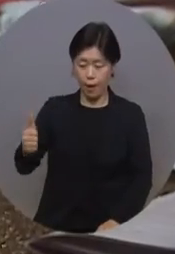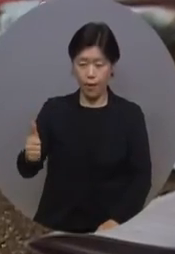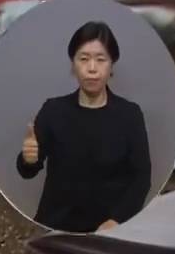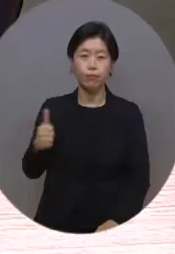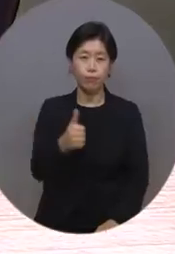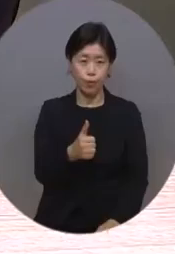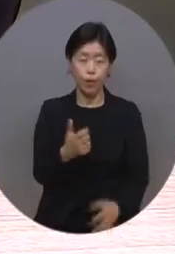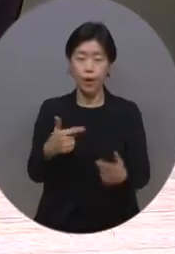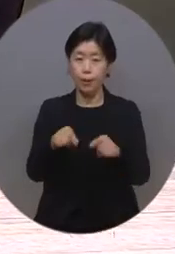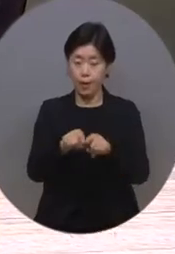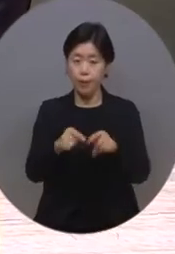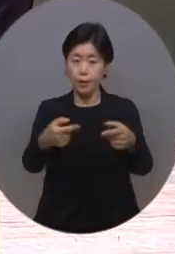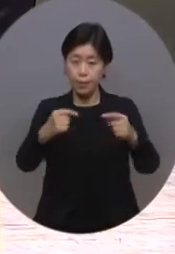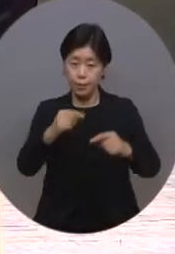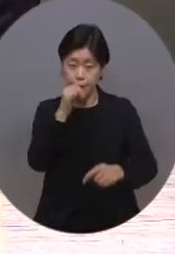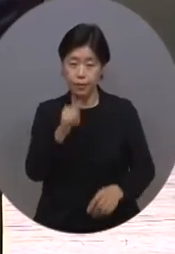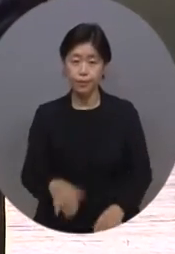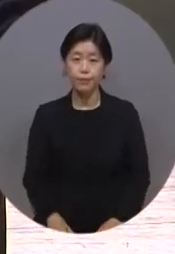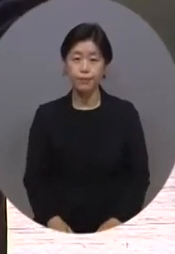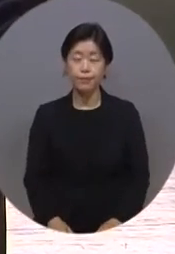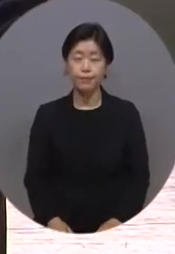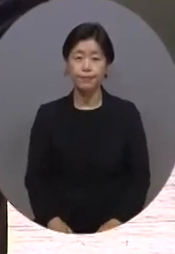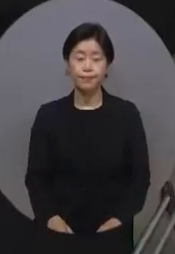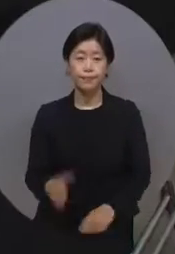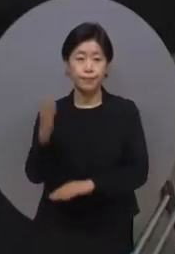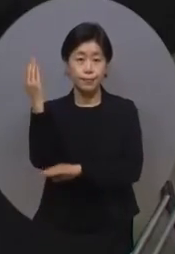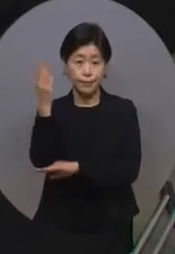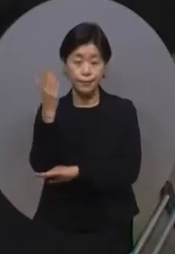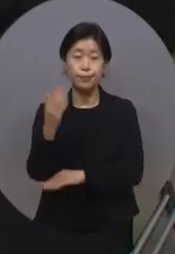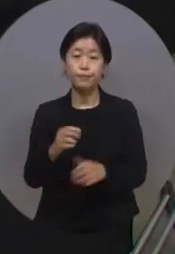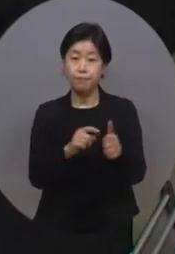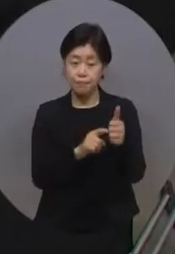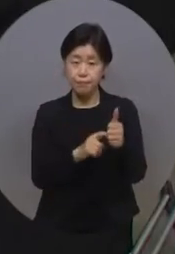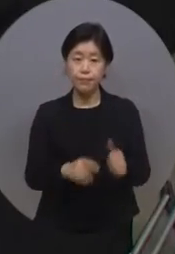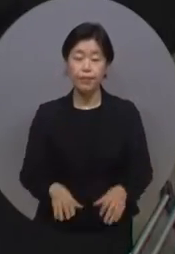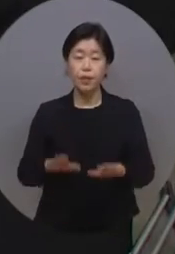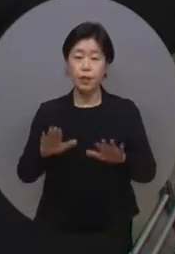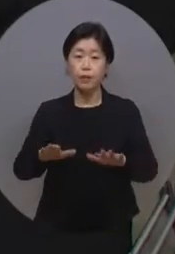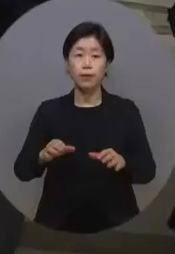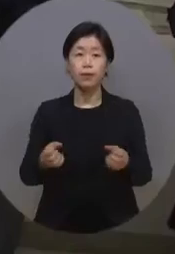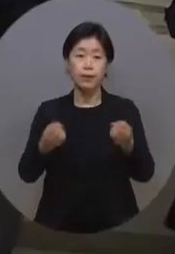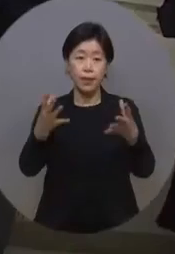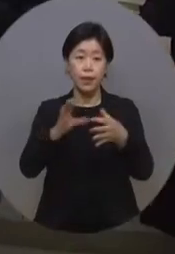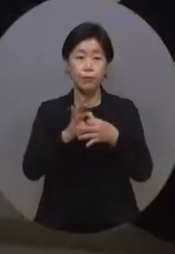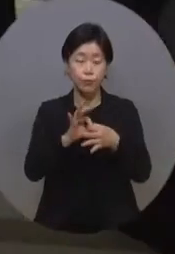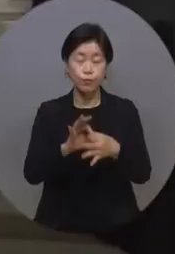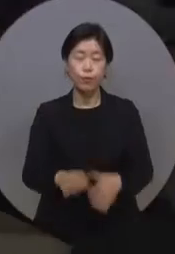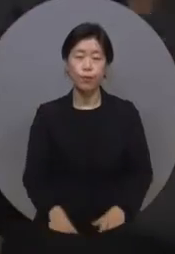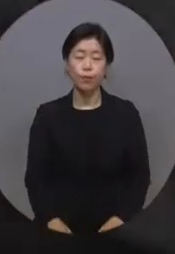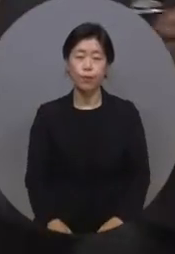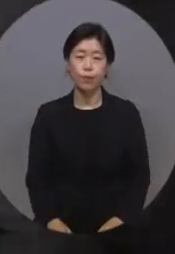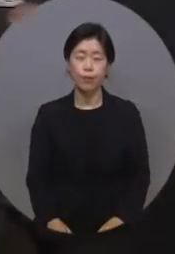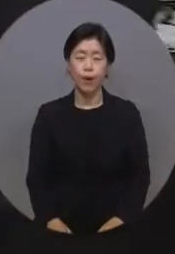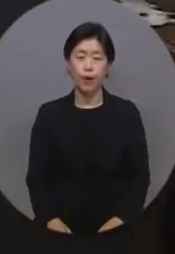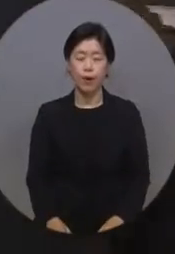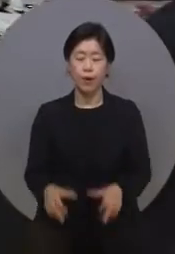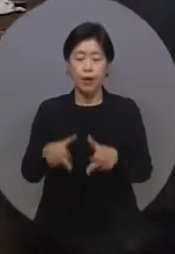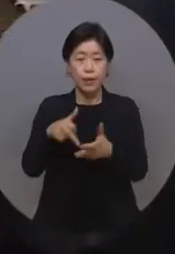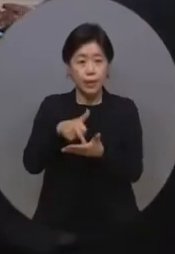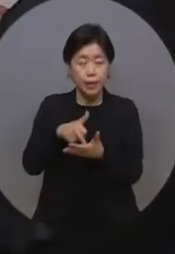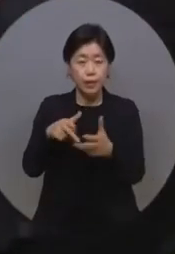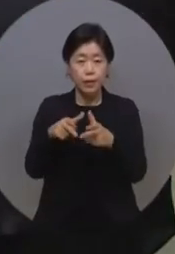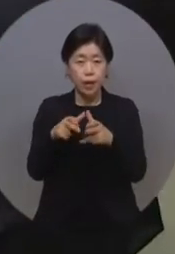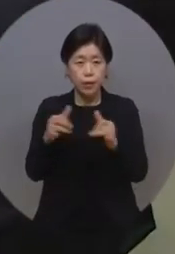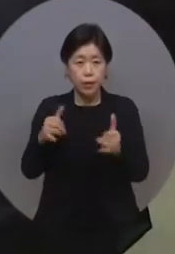빛냈습니다 대회사를 전한 김광한 중앙회장은 이번 행사들 계기로 당사자 주의를 반영한 정책을 마련하겠다는